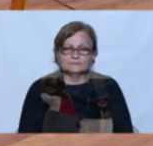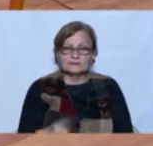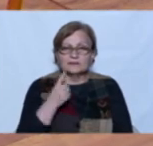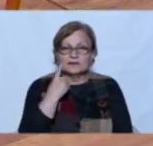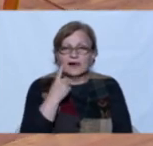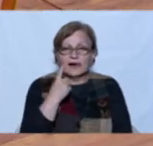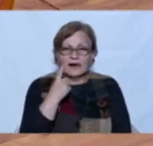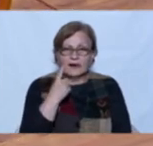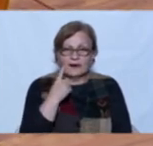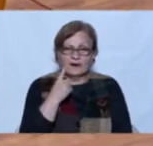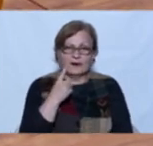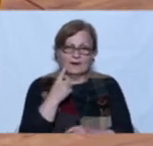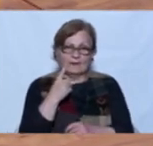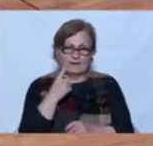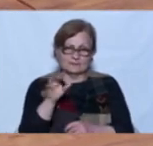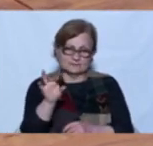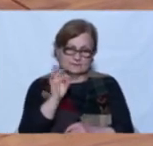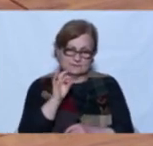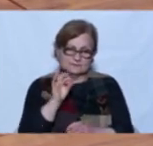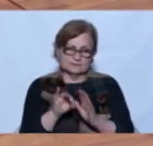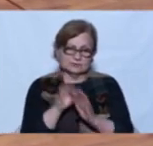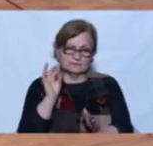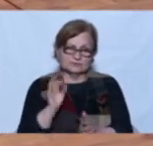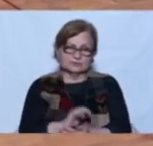კონკრეტული ნაწილი შევარჩიე აქედან.